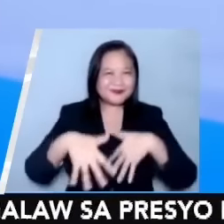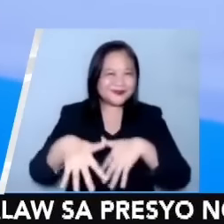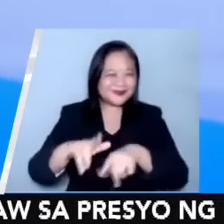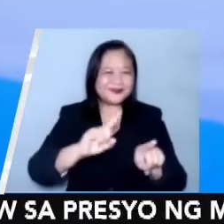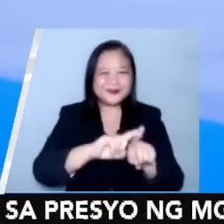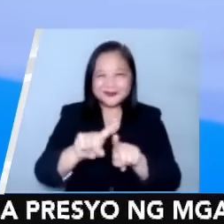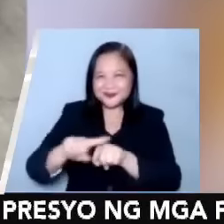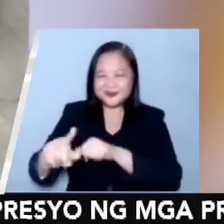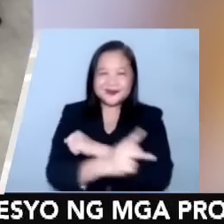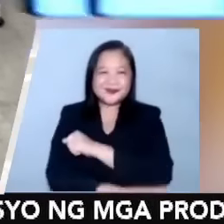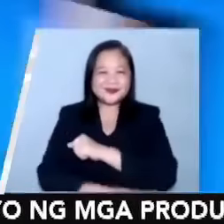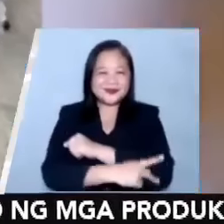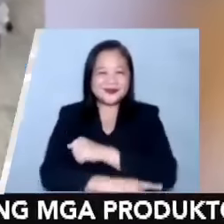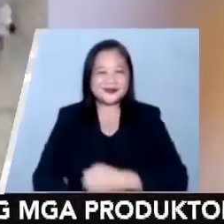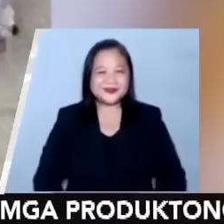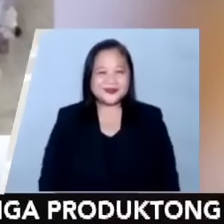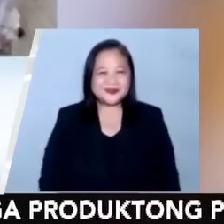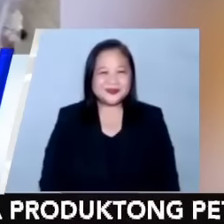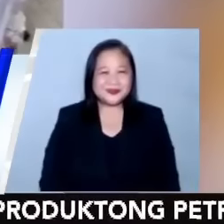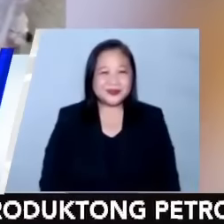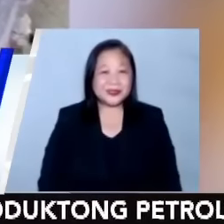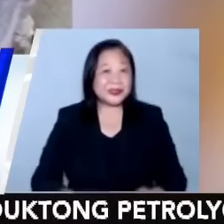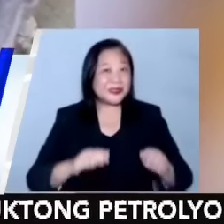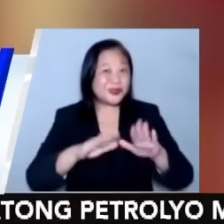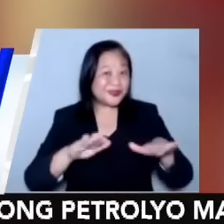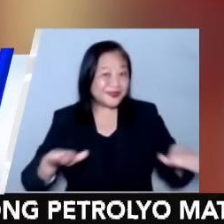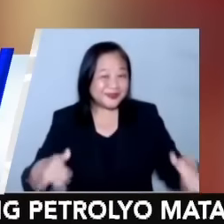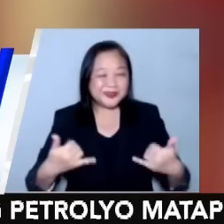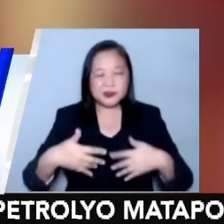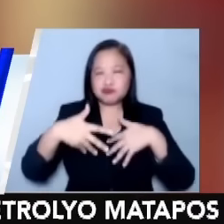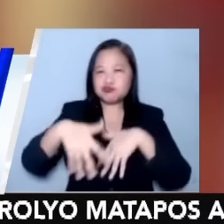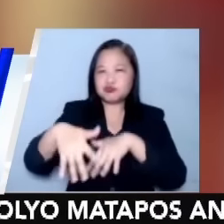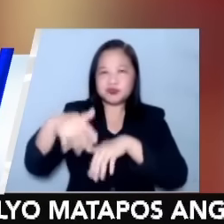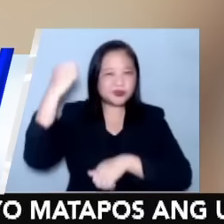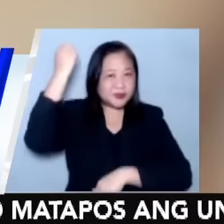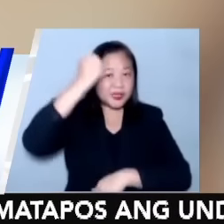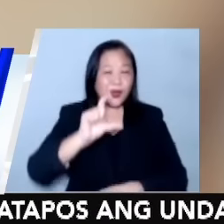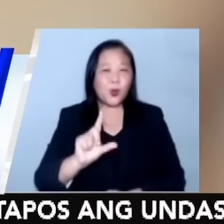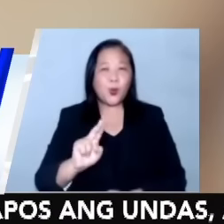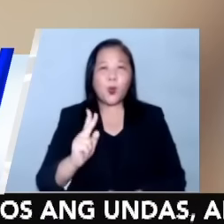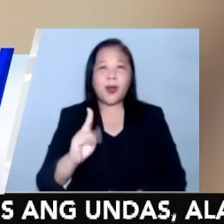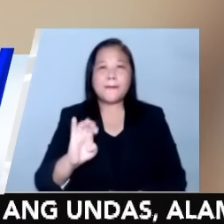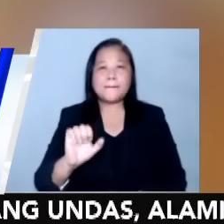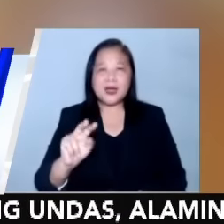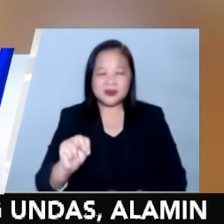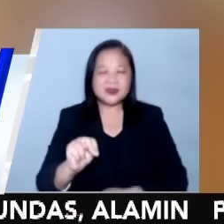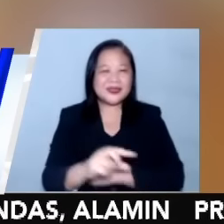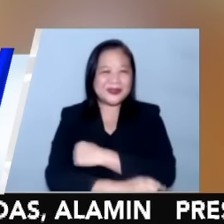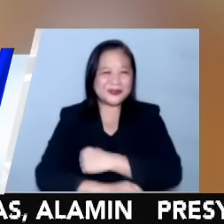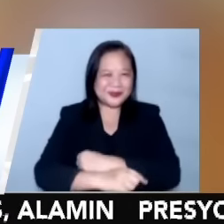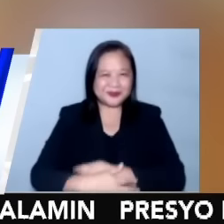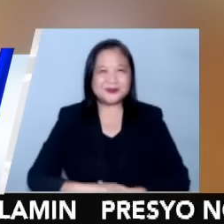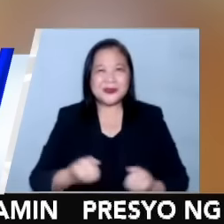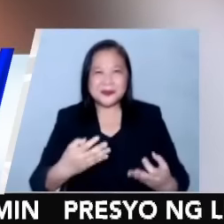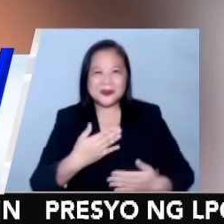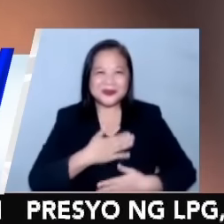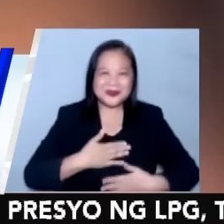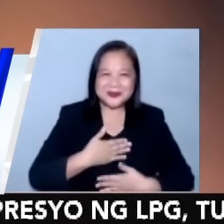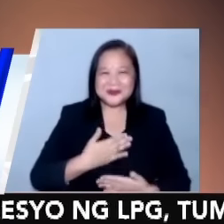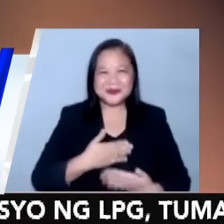probinsya. Mga batang bida sa Parade of Saints sa Lucban, Quezon Province. Maraming natuwa sa kanila na nagabot ng